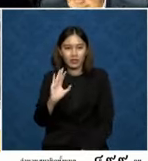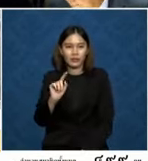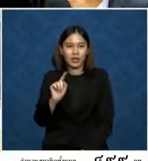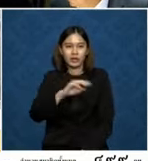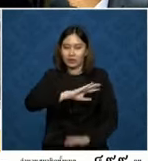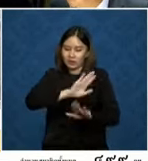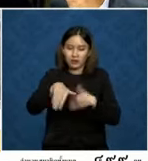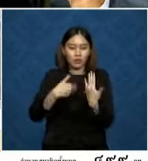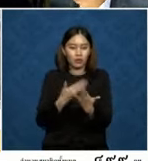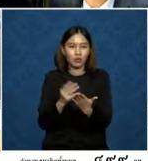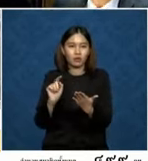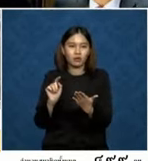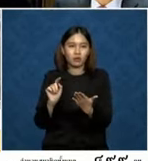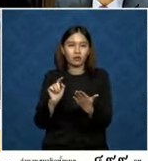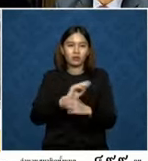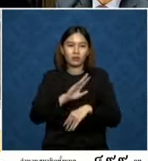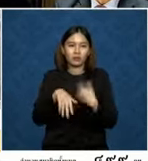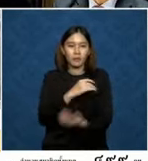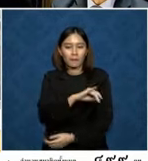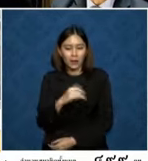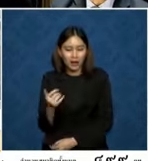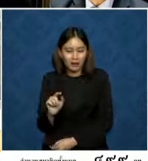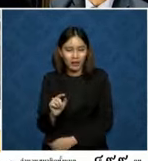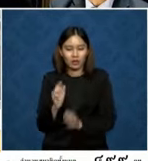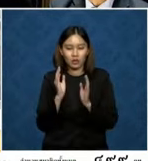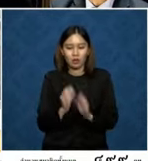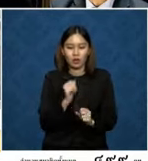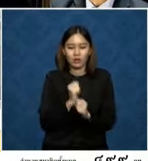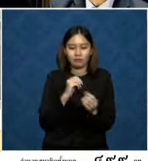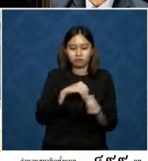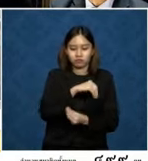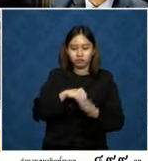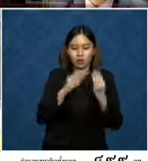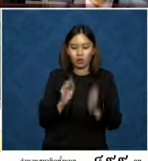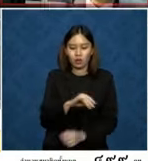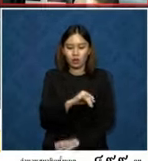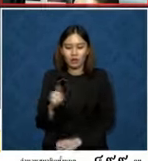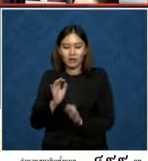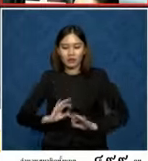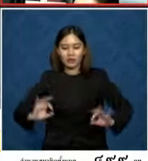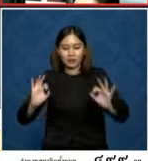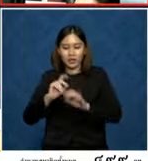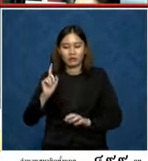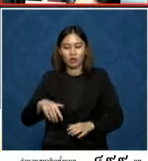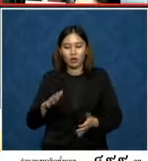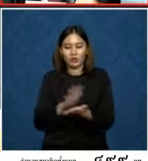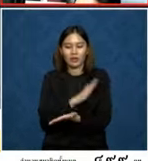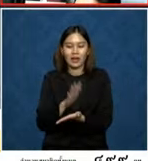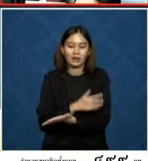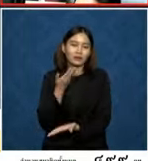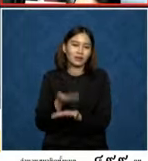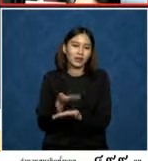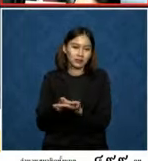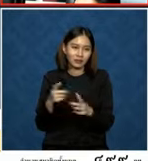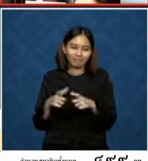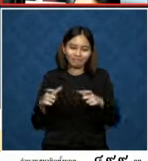างก็จะบางครั้งนักธุรกิจบางคนก็ต้องจำเป็นต้องใช้เช็คใน